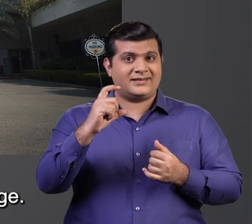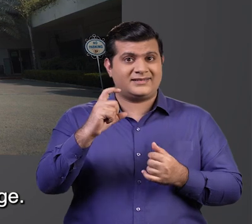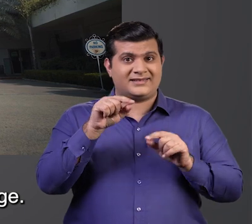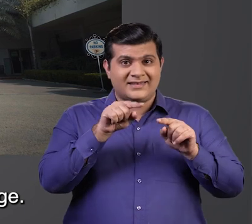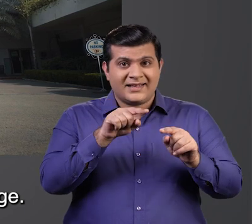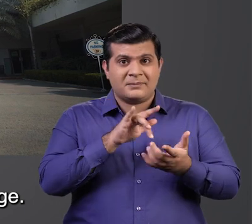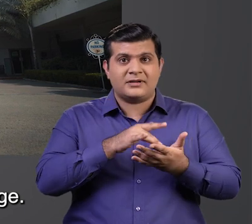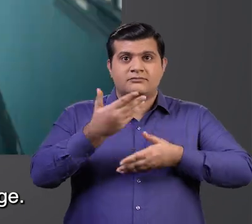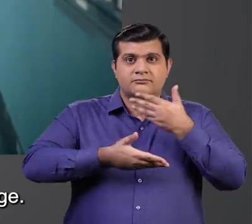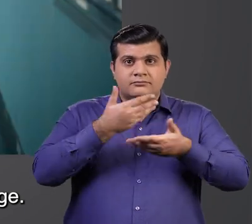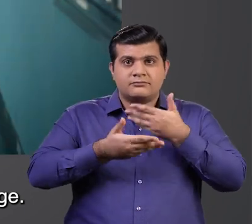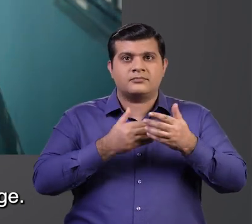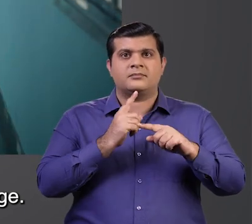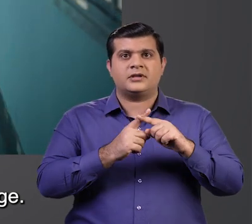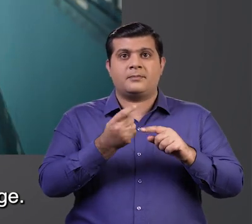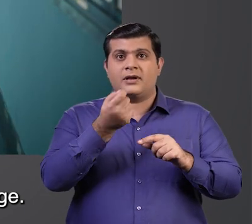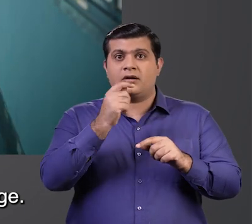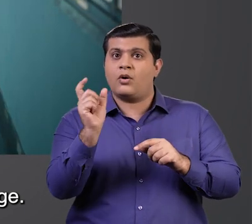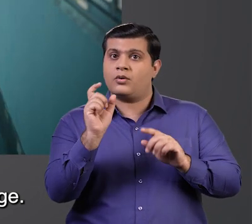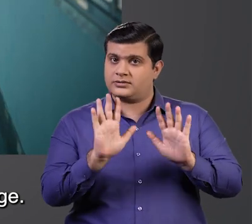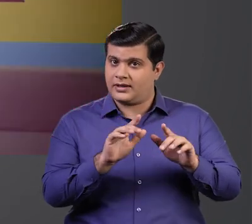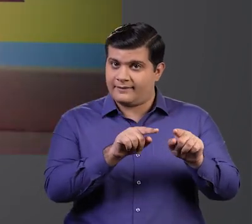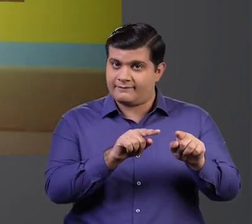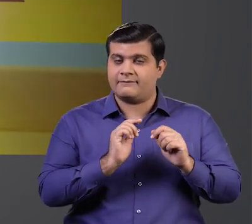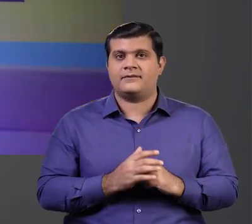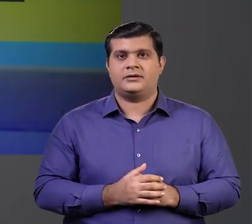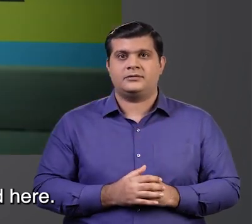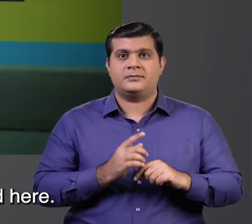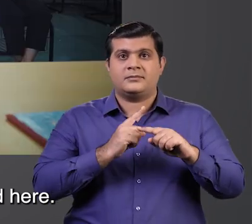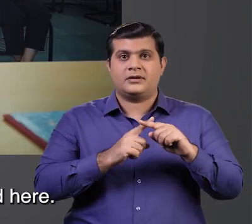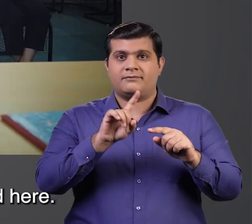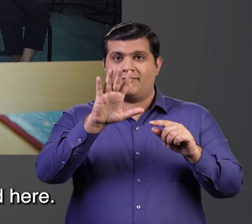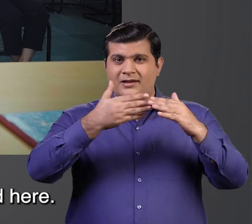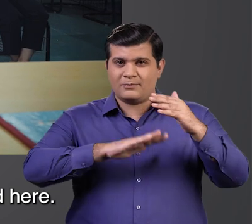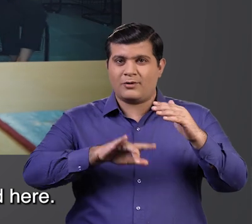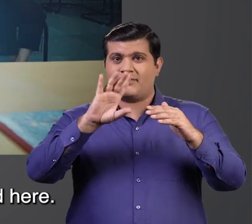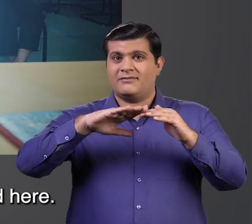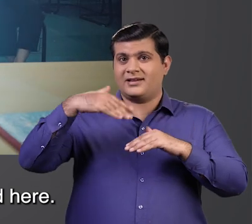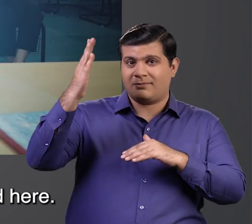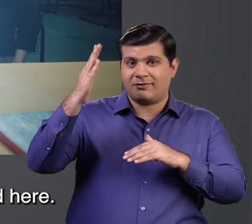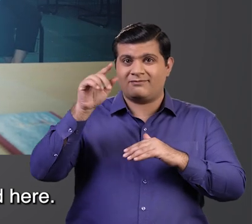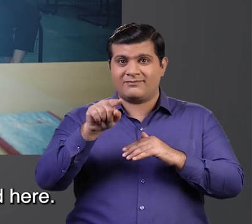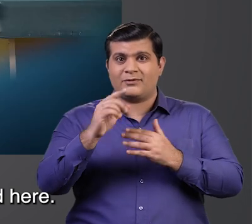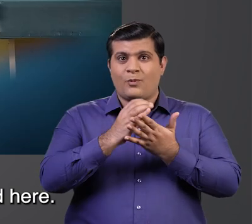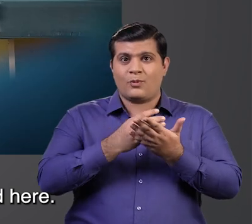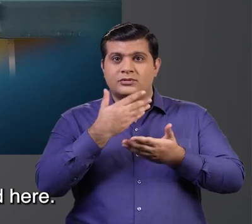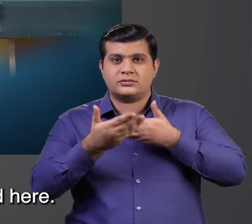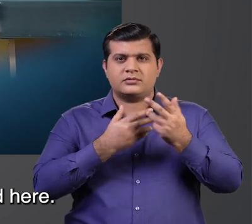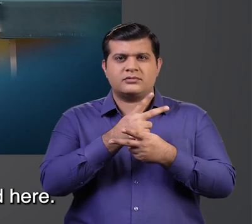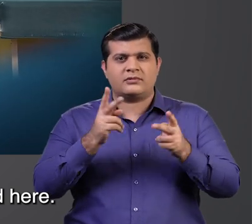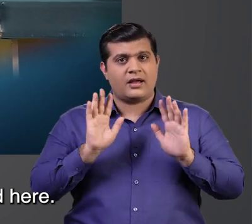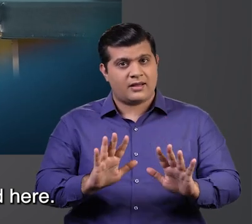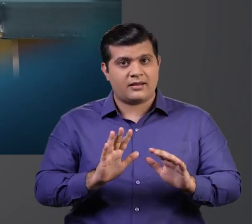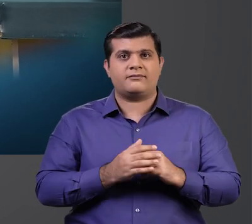ISIC एक प्रशिक्षण संस्थान और शिक्षण अस्पताल भी है। यहाँ ग्रेजुएट से लेकर मास्टर्स तक के कोर्सेज प्रदान